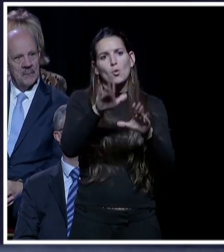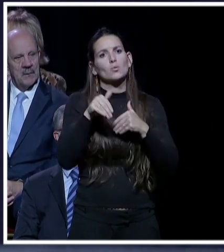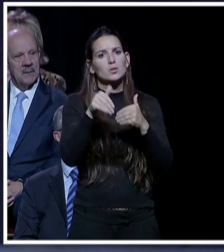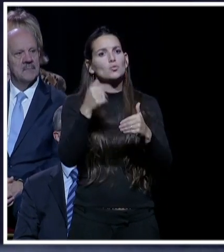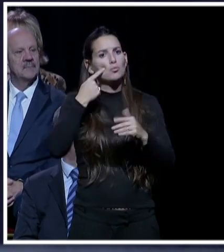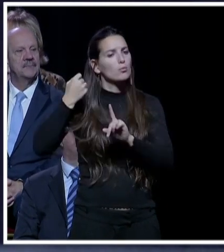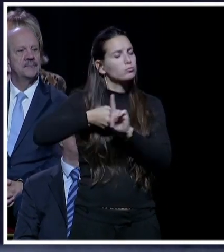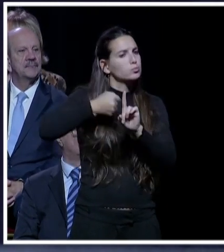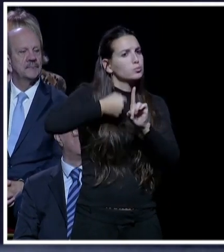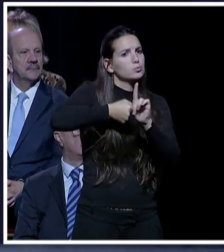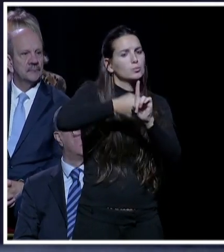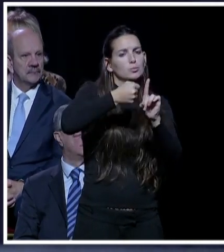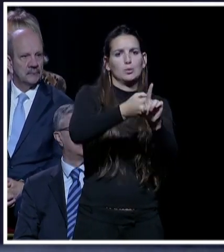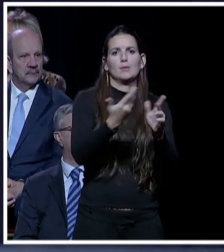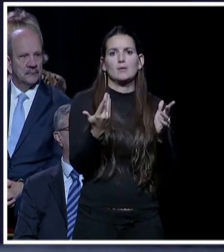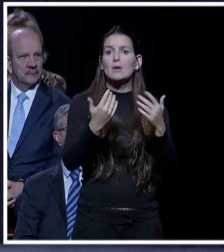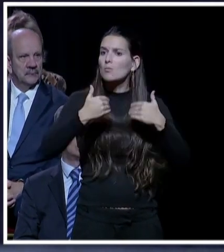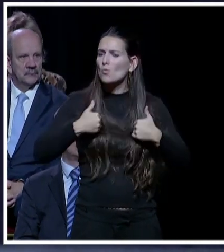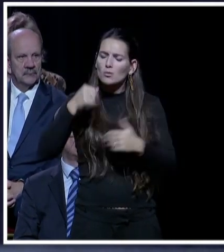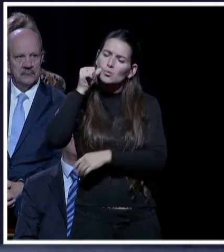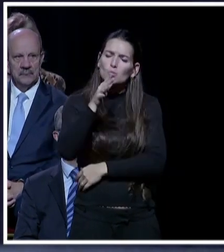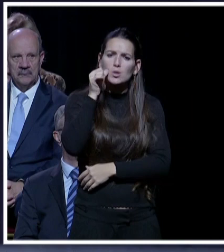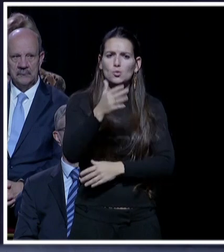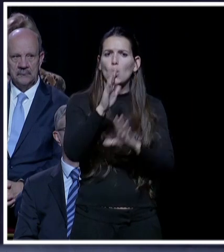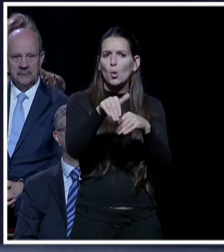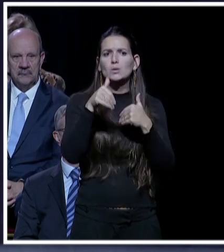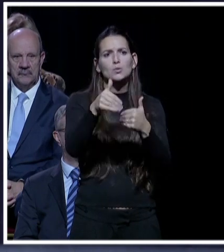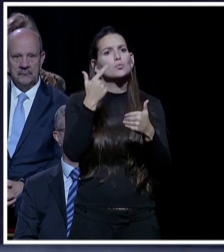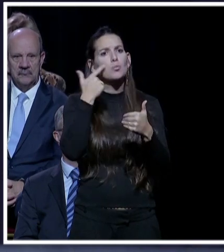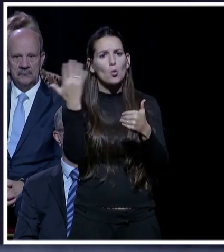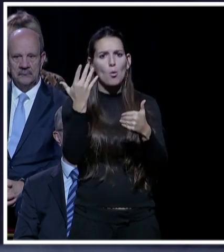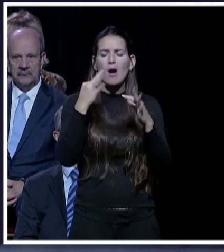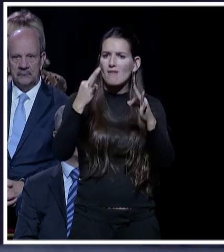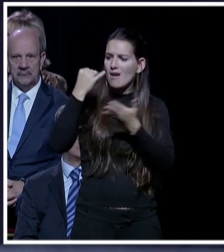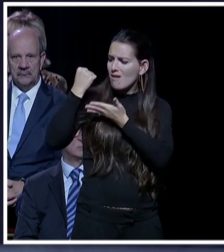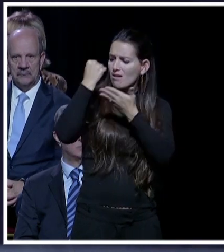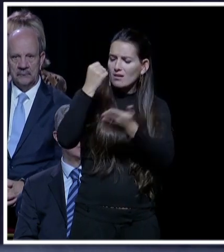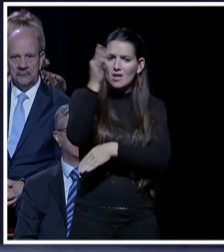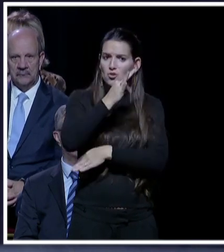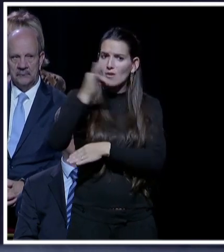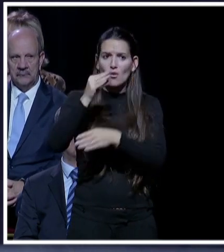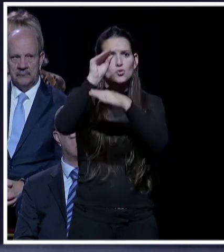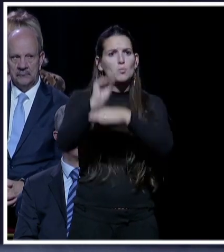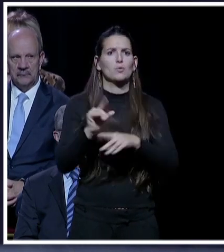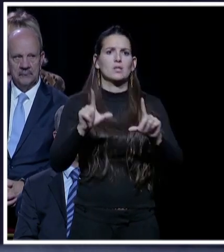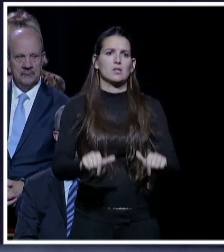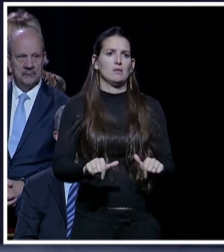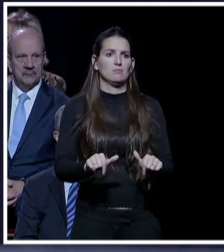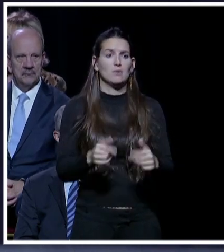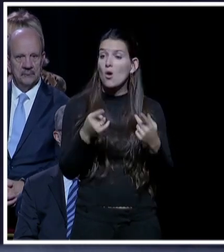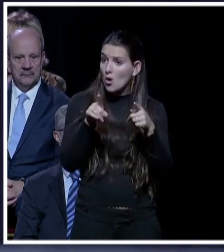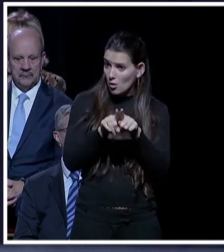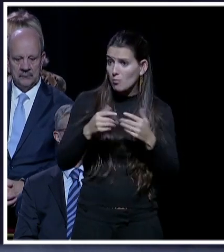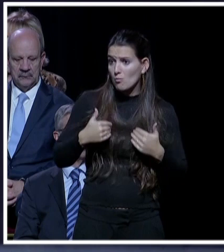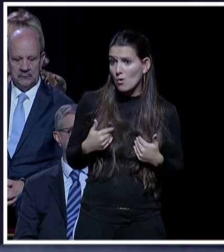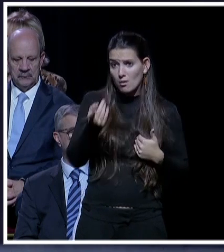convictions. Et je continuerai aussi à m'engager chaque jour pour défendre l'héritage de la France. Comme moi, vous en avez assez de ces attaques